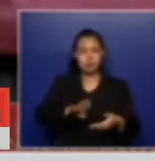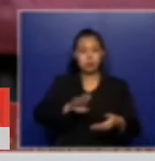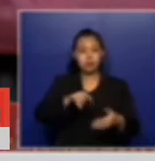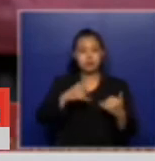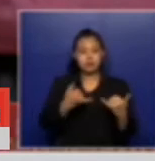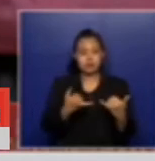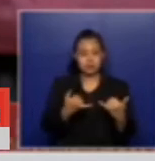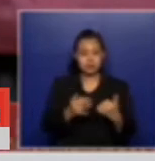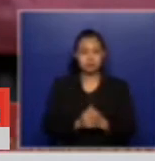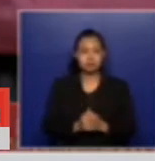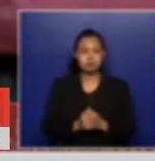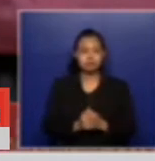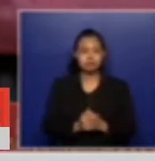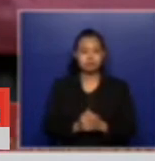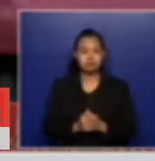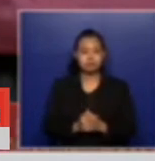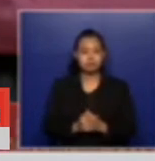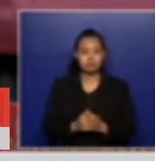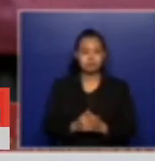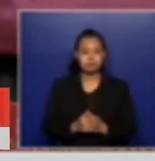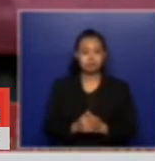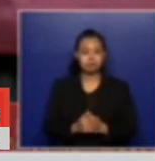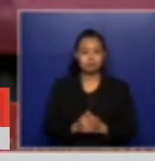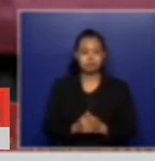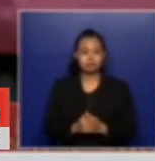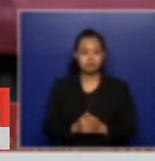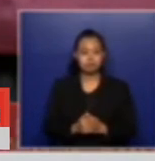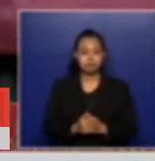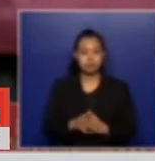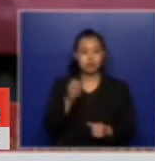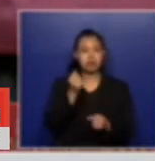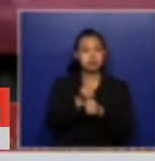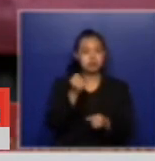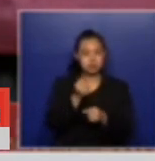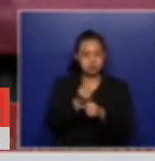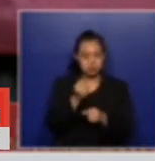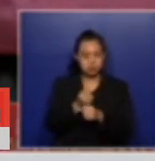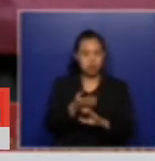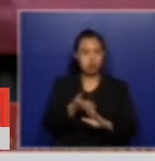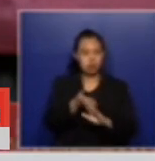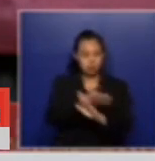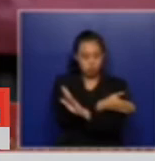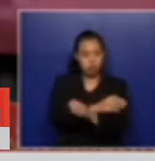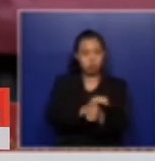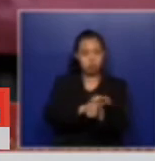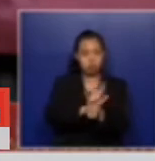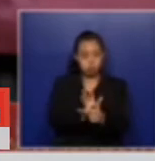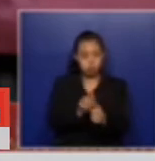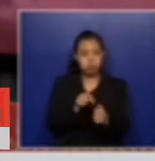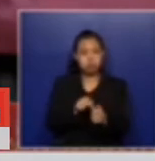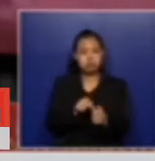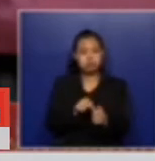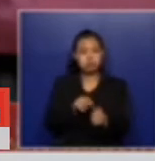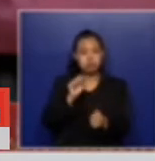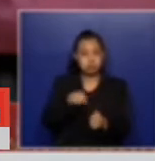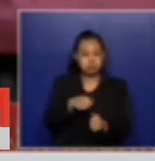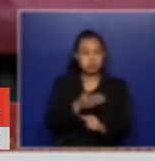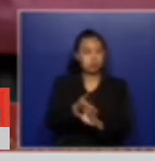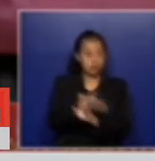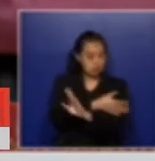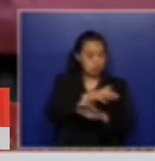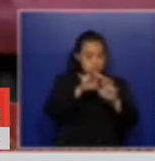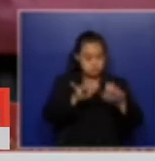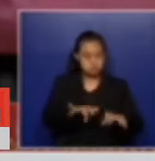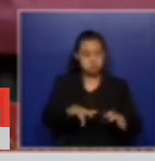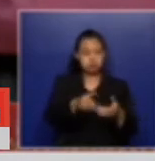ผมฟันธงเลยนะครับท่านจัดทำงบประมาณเอาไว้ก่อนเกิดวิกฤตโควิด-19และที่